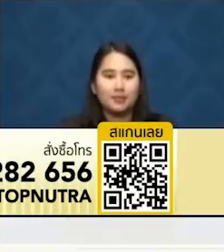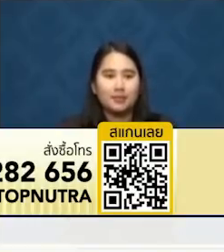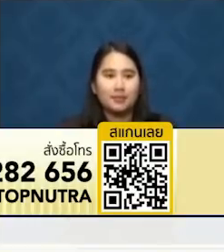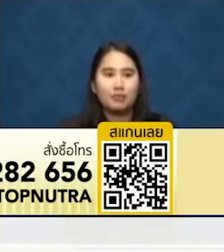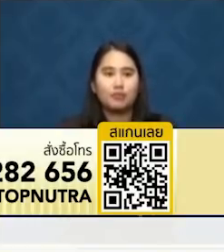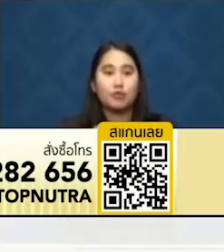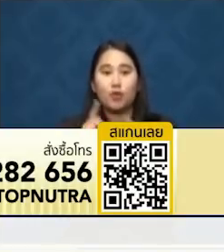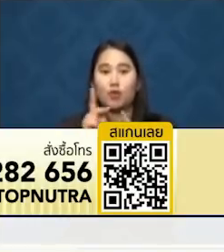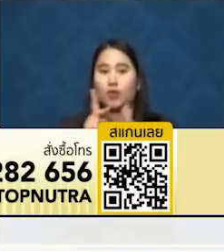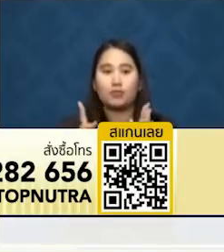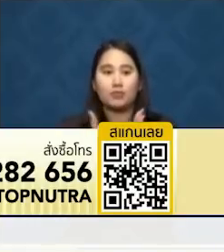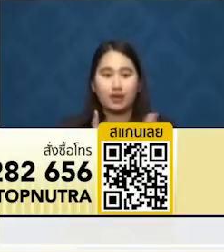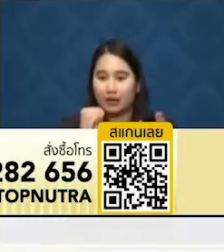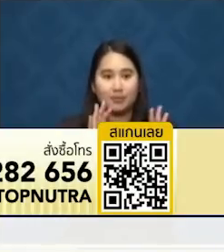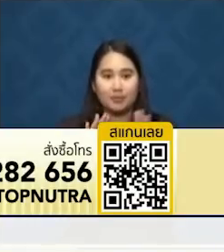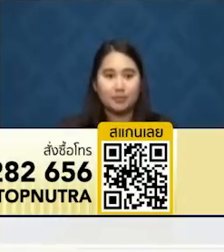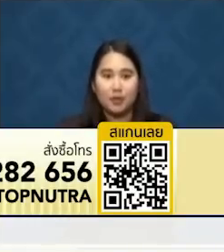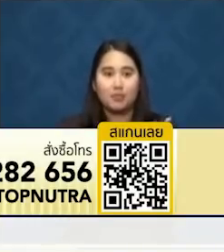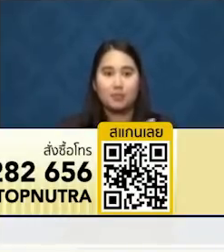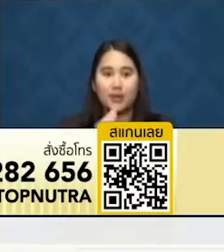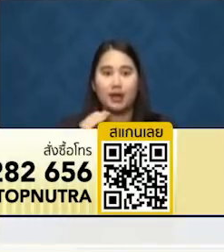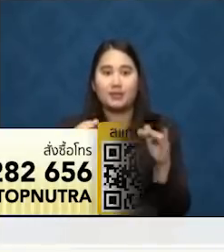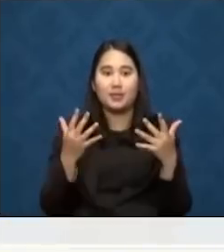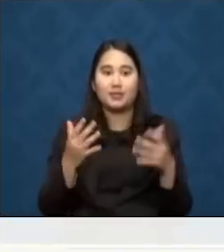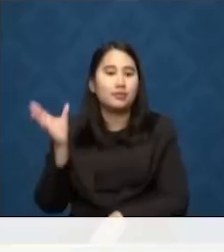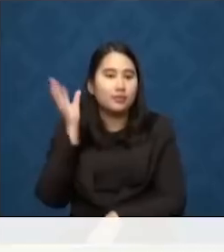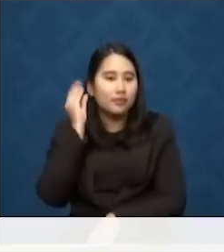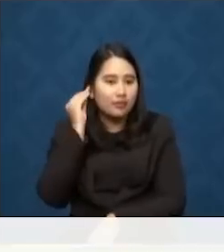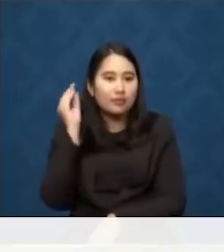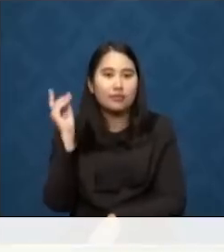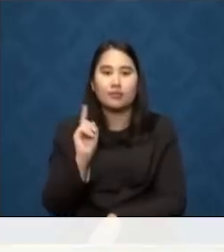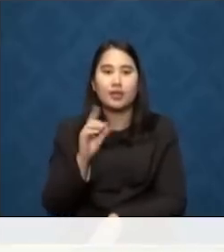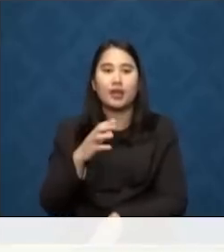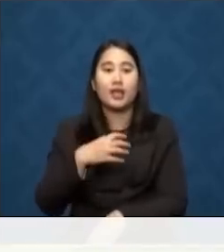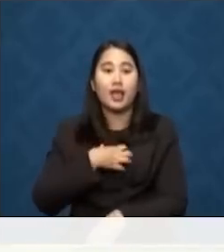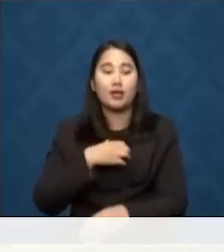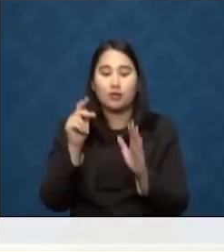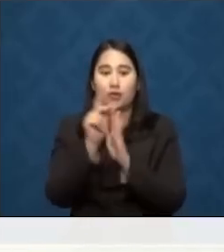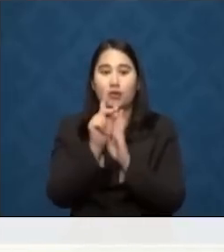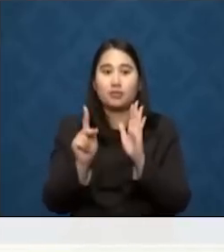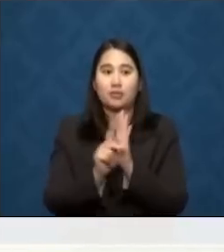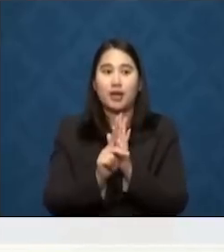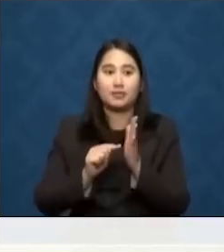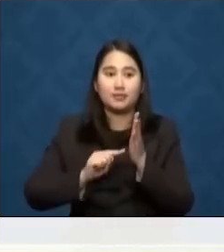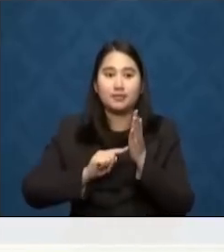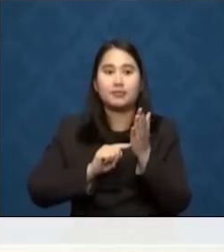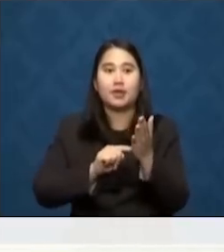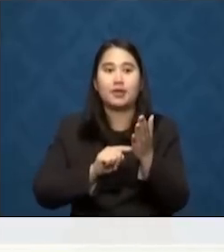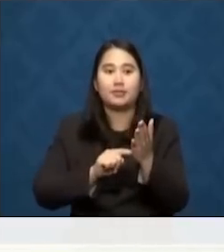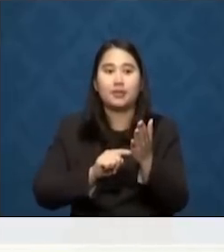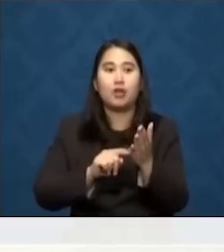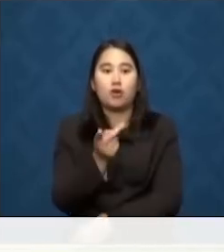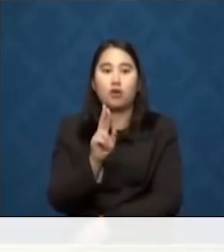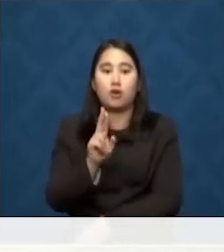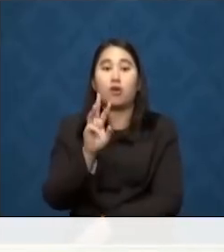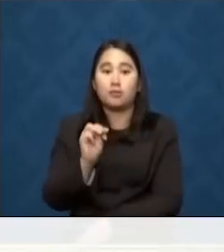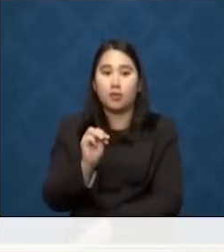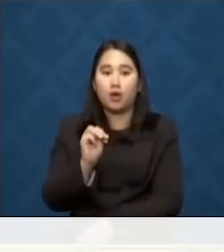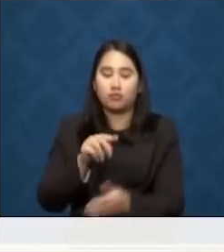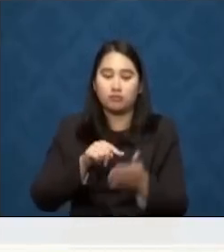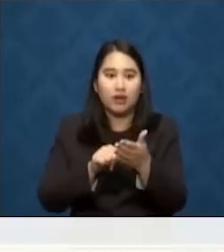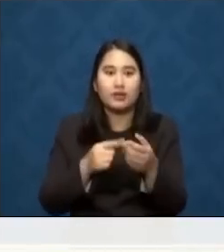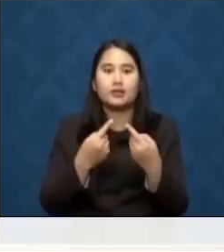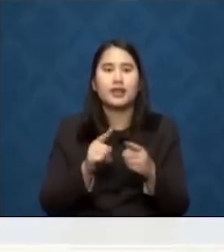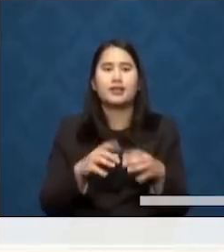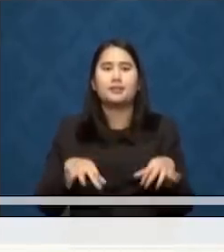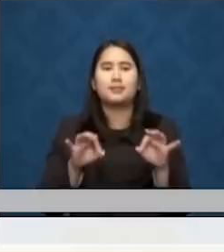านกฎหมายสักฉบับครับผมได้ยินเสียงมาว่าอยากจะให้กฎหมายฉบับแรกเสนอมาโดยครม.ซึ่งมันไม่จำเป็น